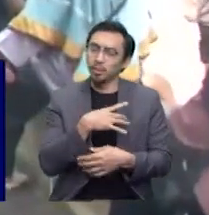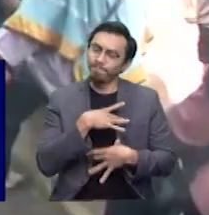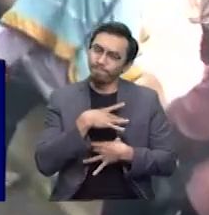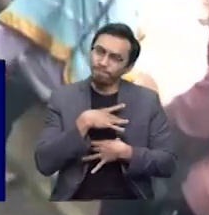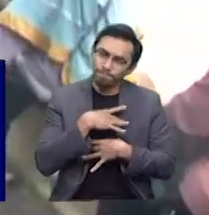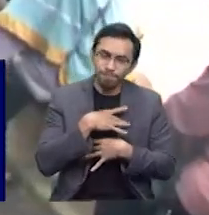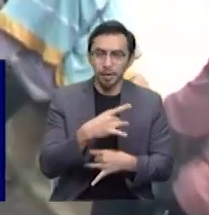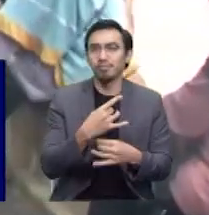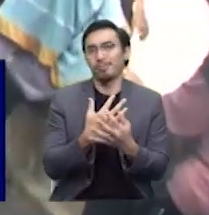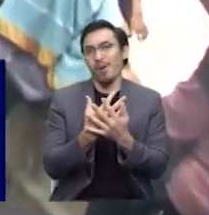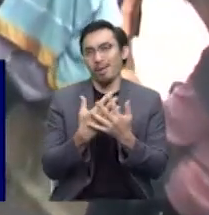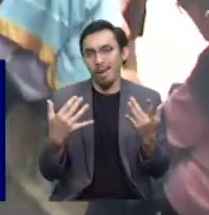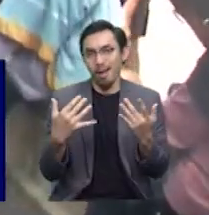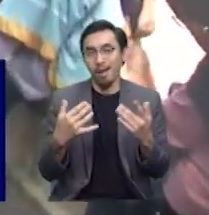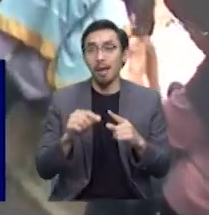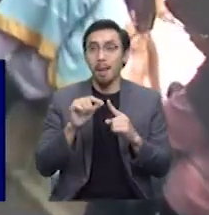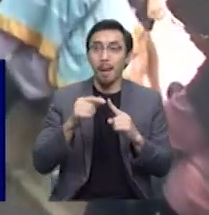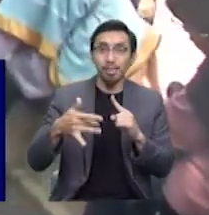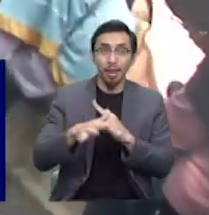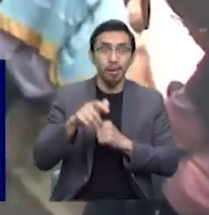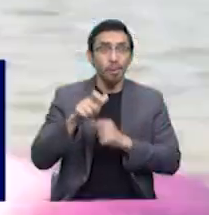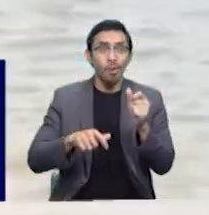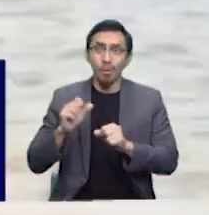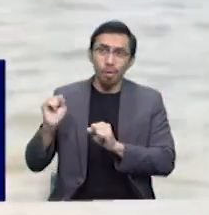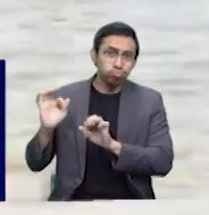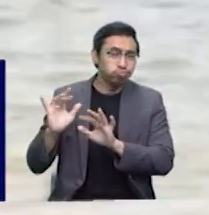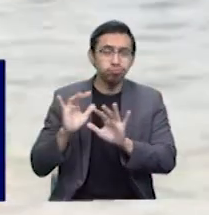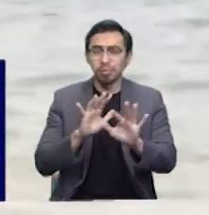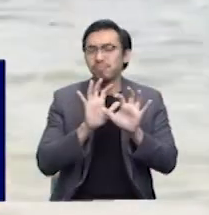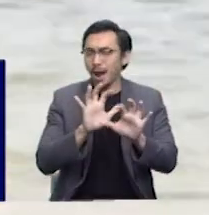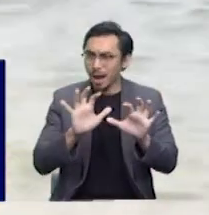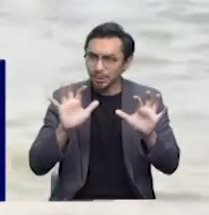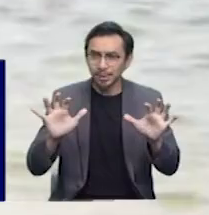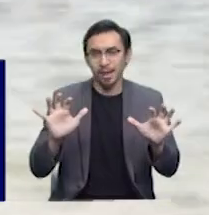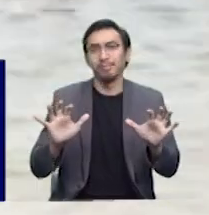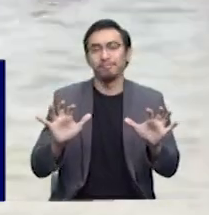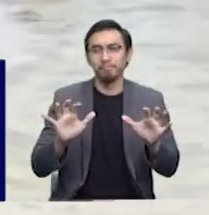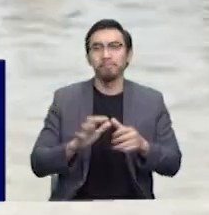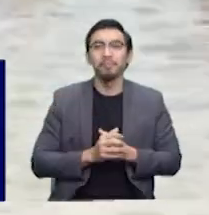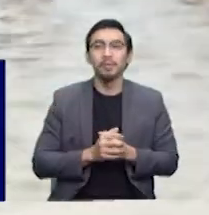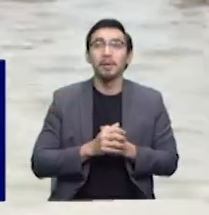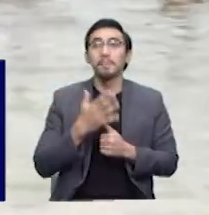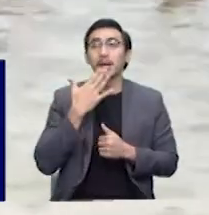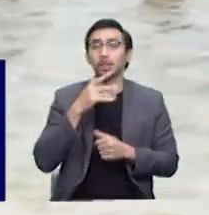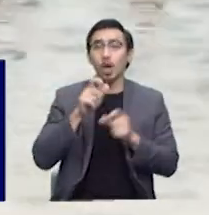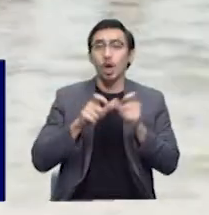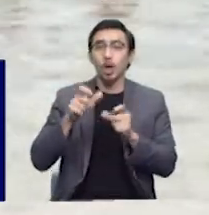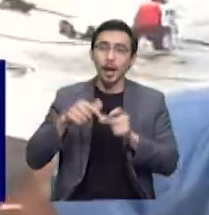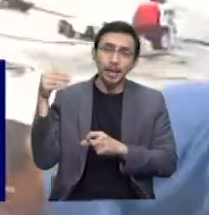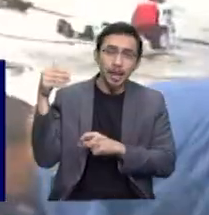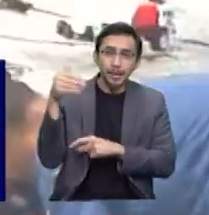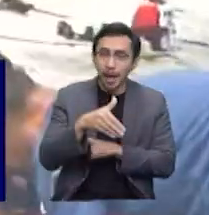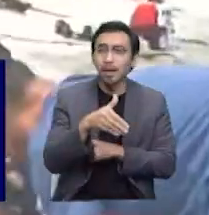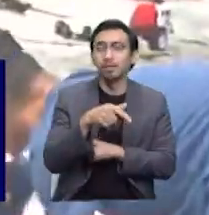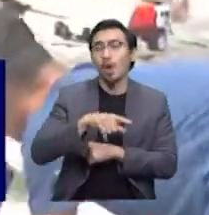sudah padat pengunjung, bahkan ramai hingga siang hari. Pengunjung rata-rata keluarga bersama anak-anak bisa bermain air dan pasir